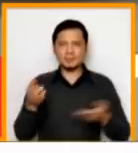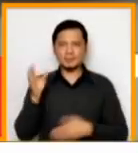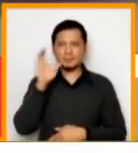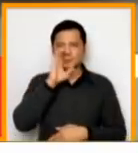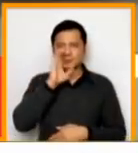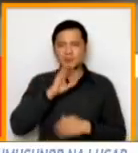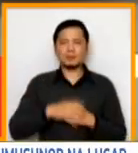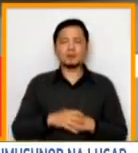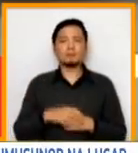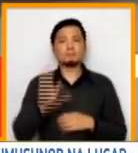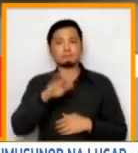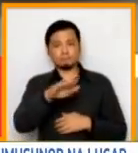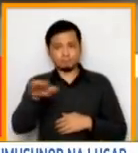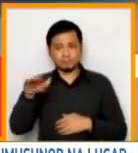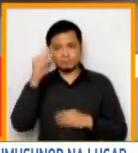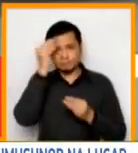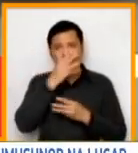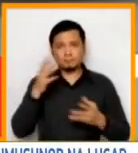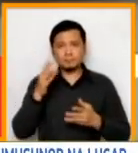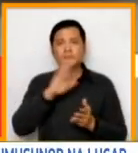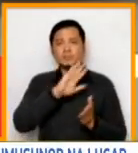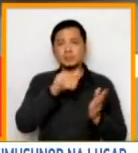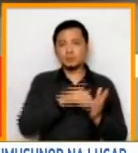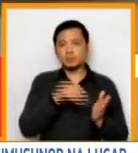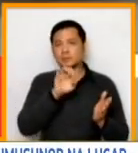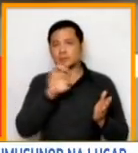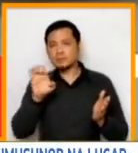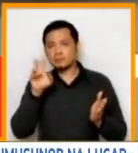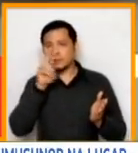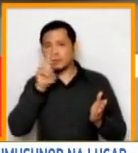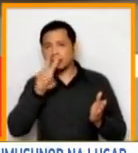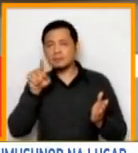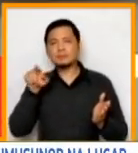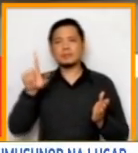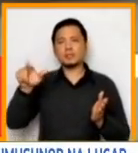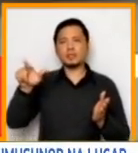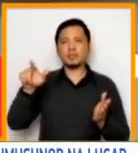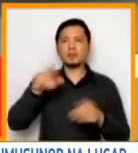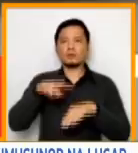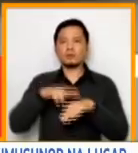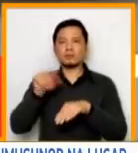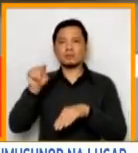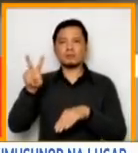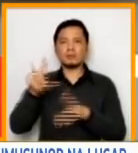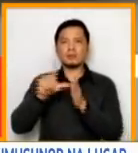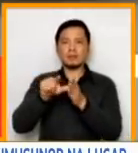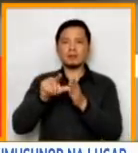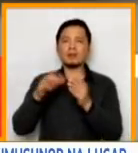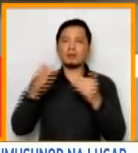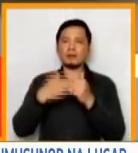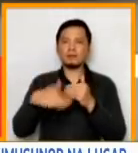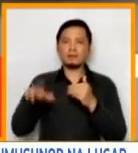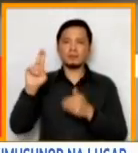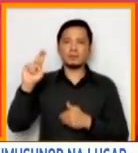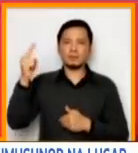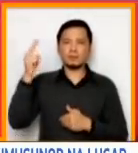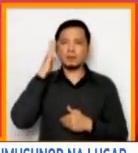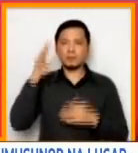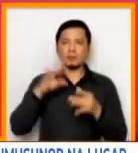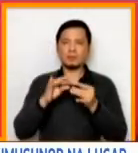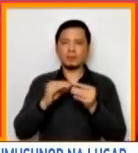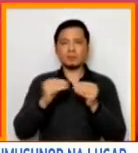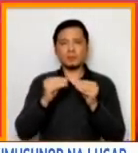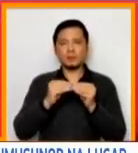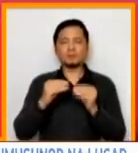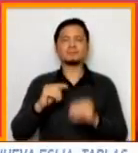natin sa Central at Eastern Visayas ang tabayanan ng GMA Regional TV Live maya-maya pagkatapos ng unang hirit. Iga, Nico,